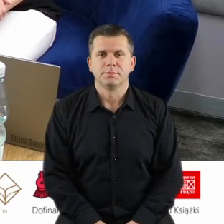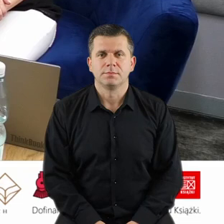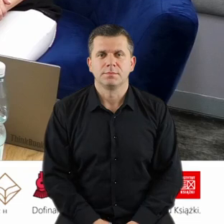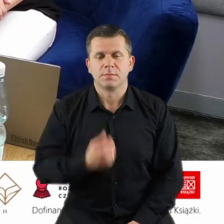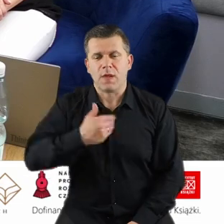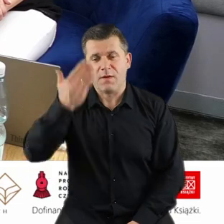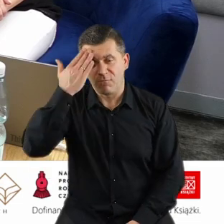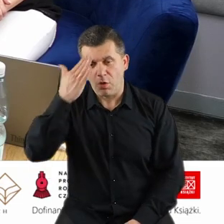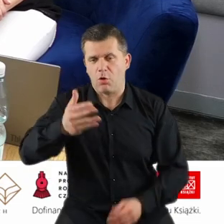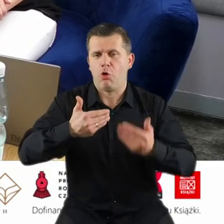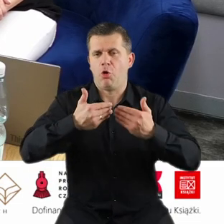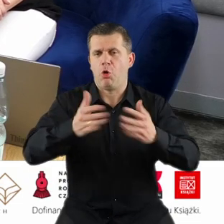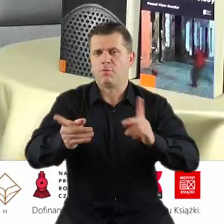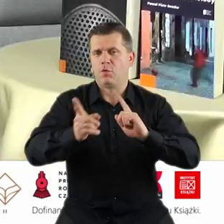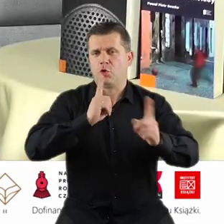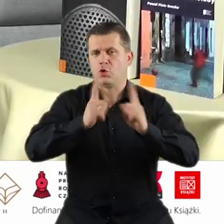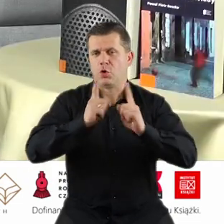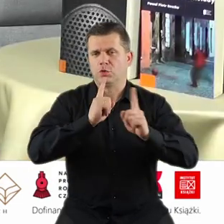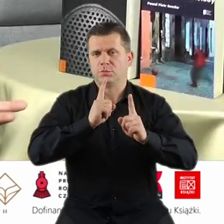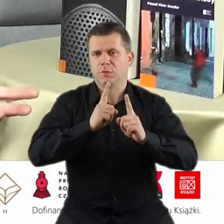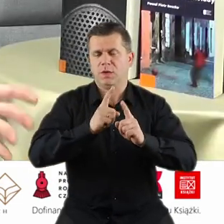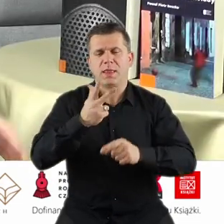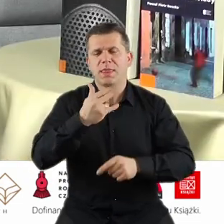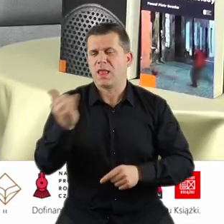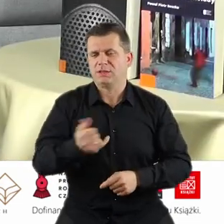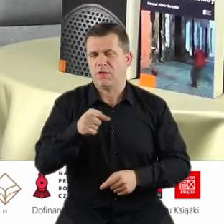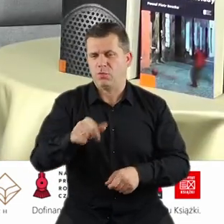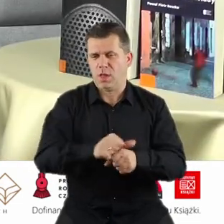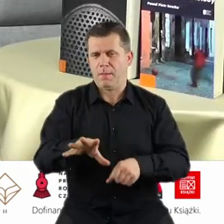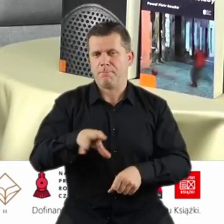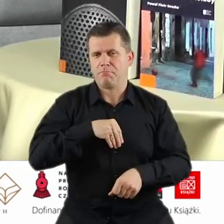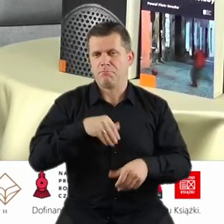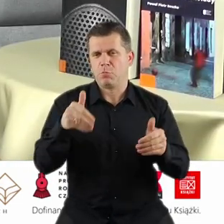wolę taką otwartą rozmowę, chociaż nie zawsze to jest oczywiście możliwe.